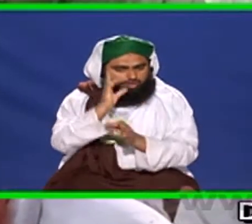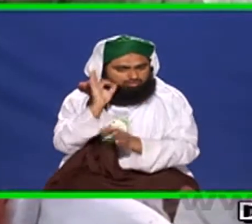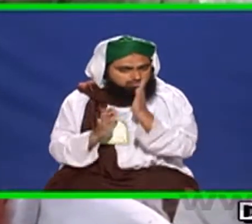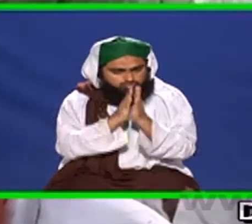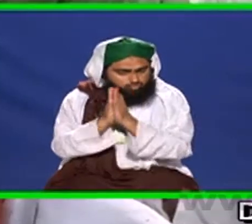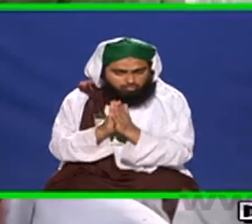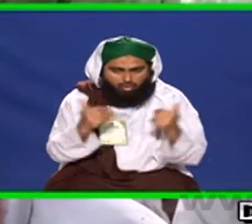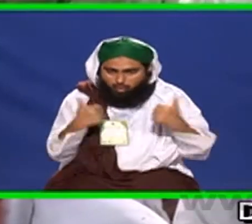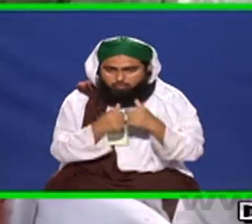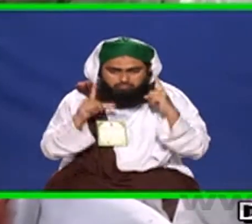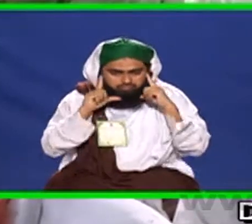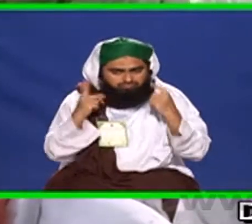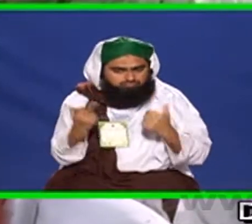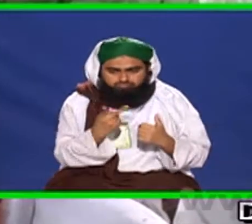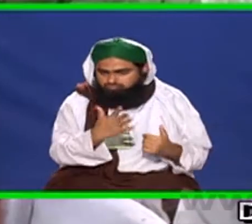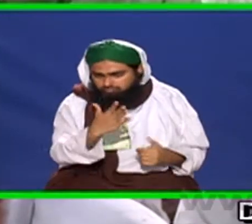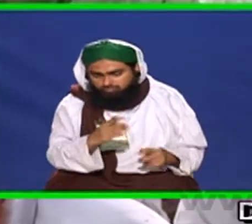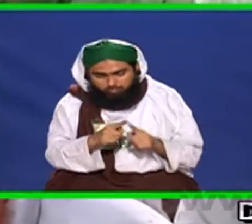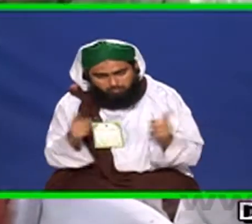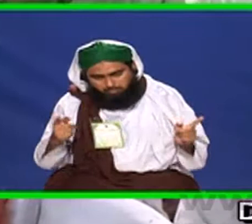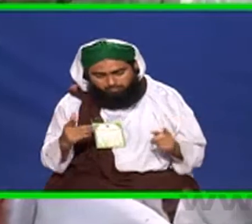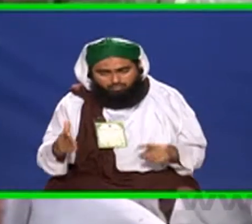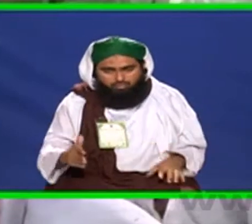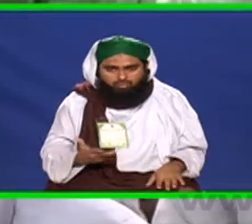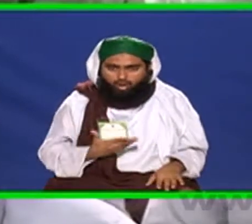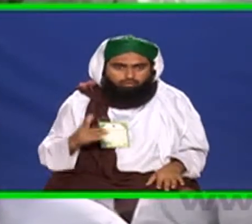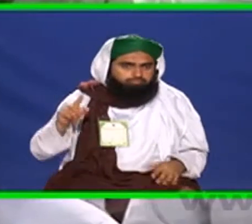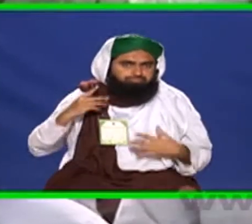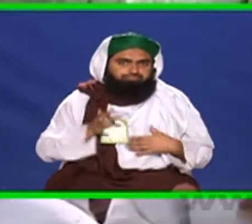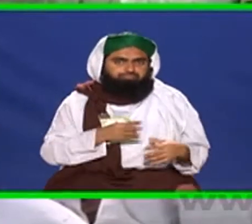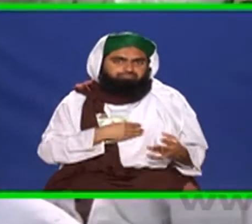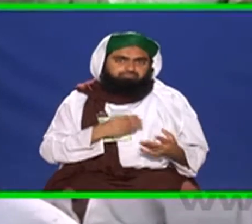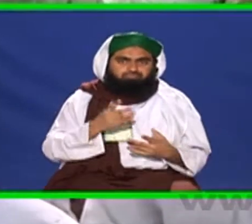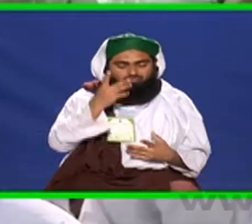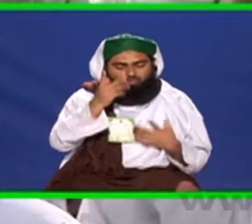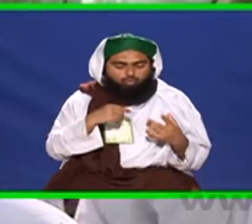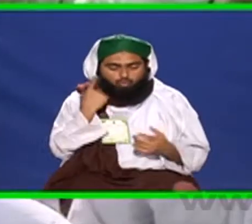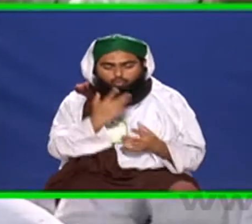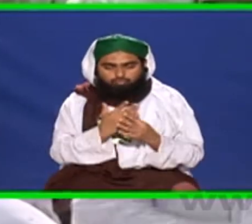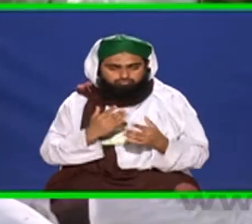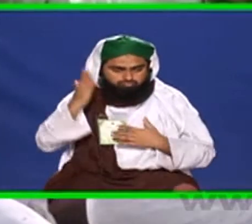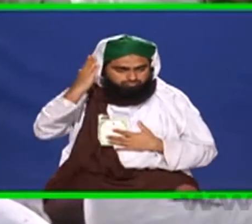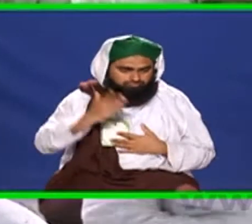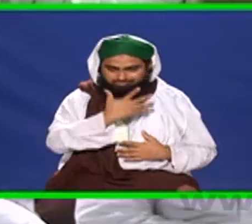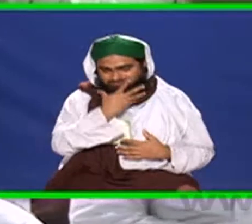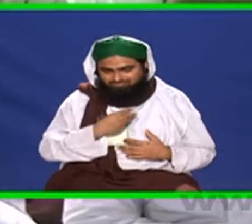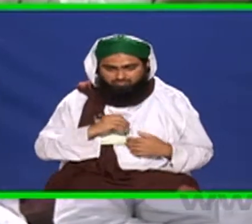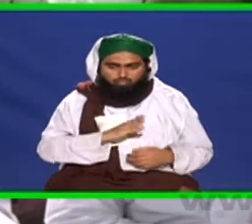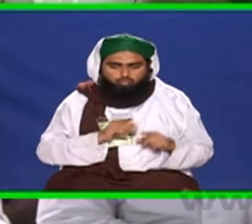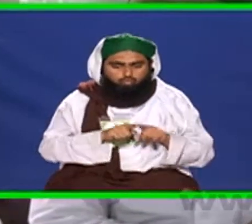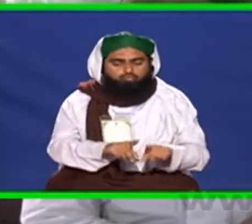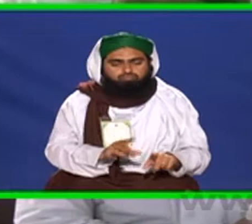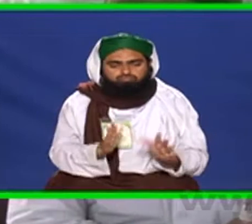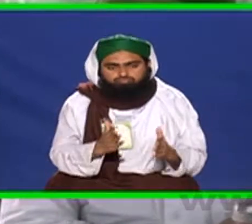کرو، ان جیسے چہرے مت بناؤ، تو پھر آپ کی غلامی خطرے میں پڑ جاتی ہے، پھر کسی غلام کی ہمت نہیں ہوتی کہ وہ داڑھی رکھ لے۔ سرکار